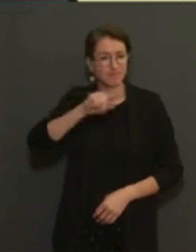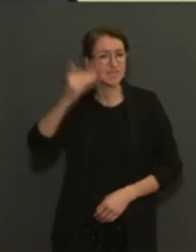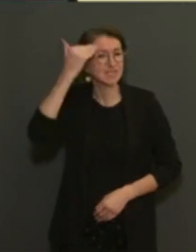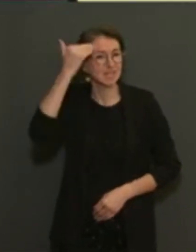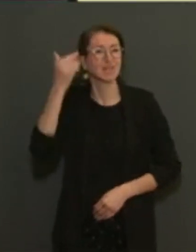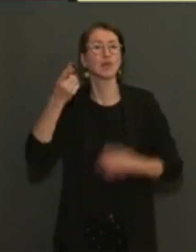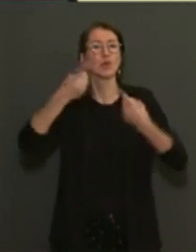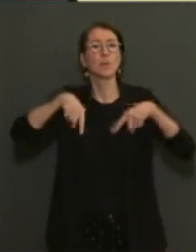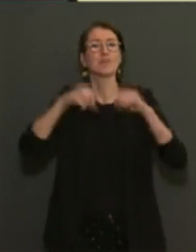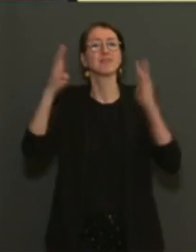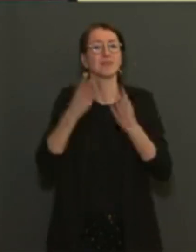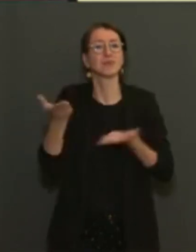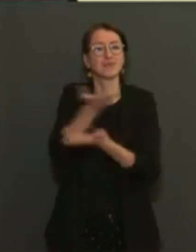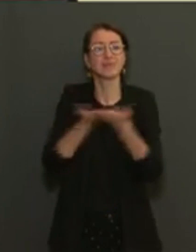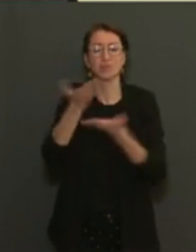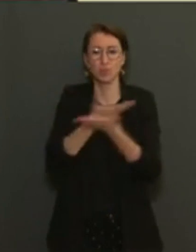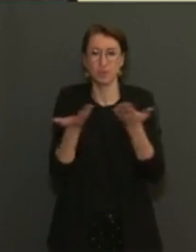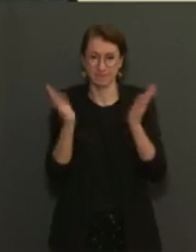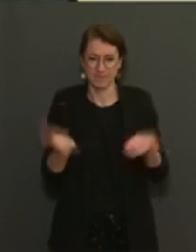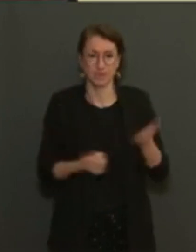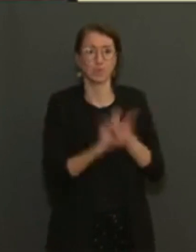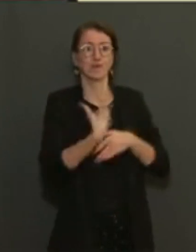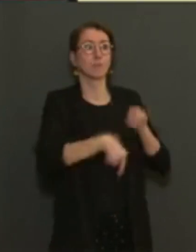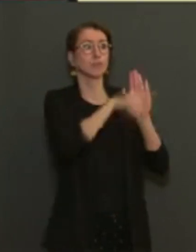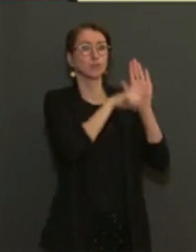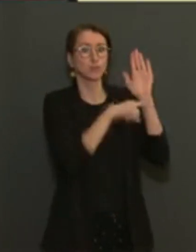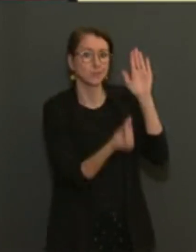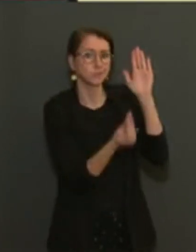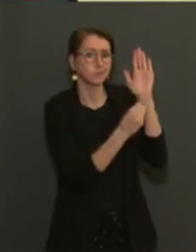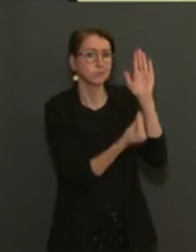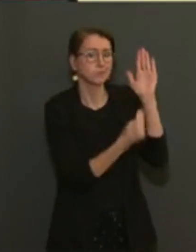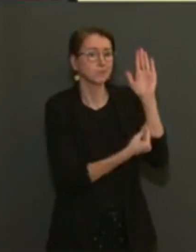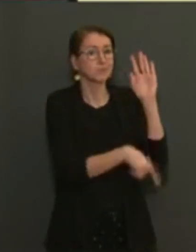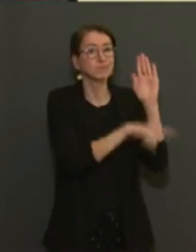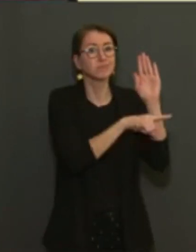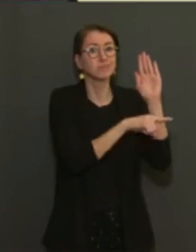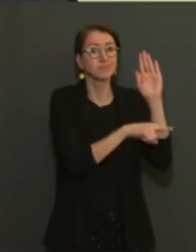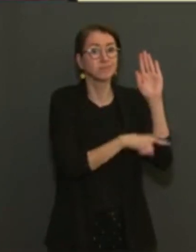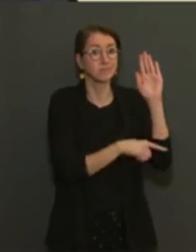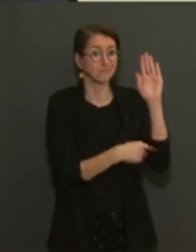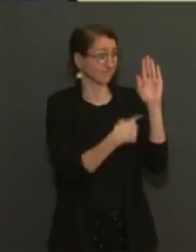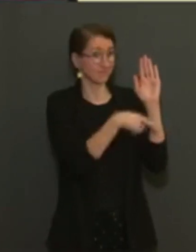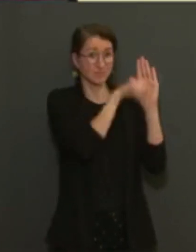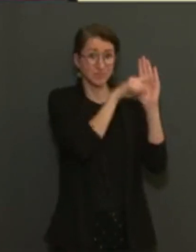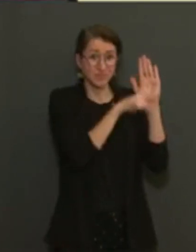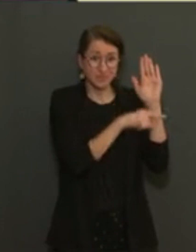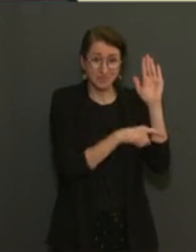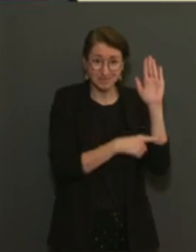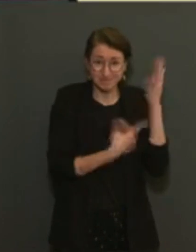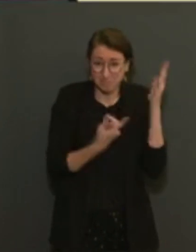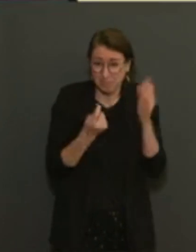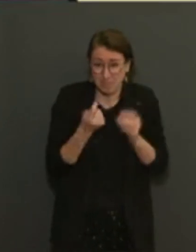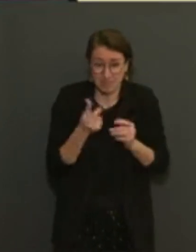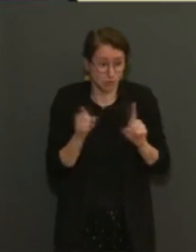mesures. Nous sommes actuellement, avec ces nouvelles mesures, presque au niveau le plus strict. On sait qu'il n'est pas aussi strict que ce